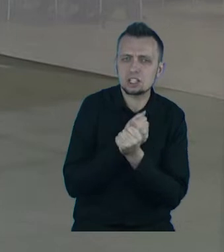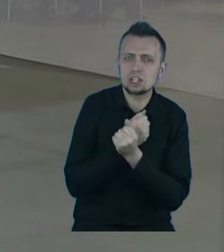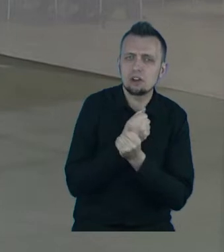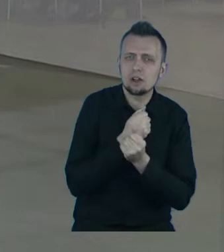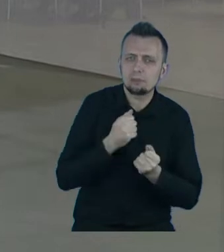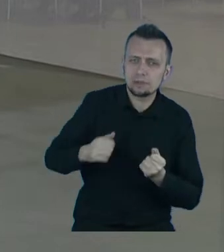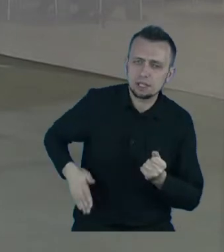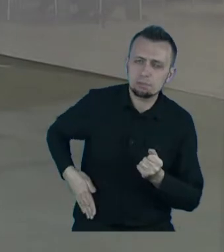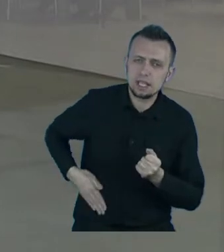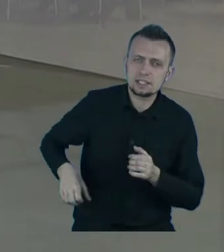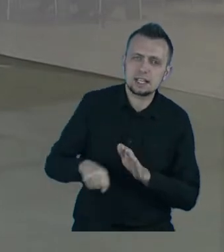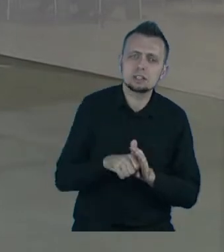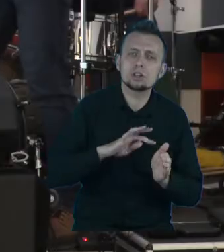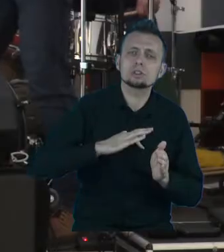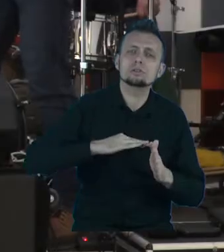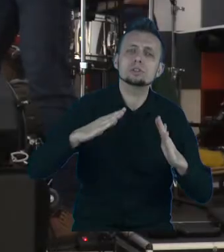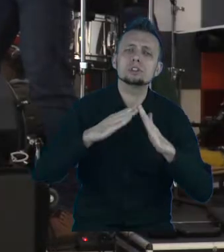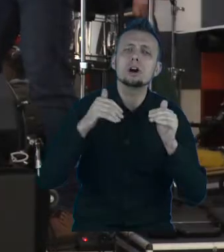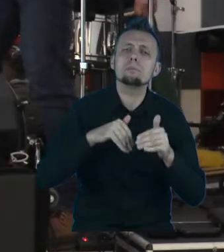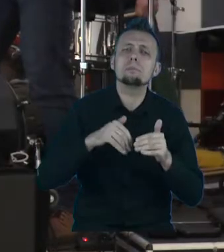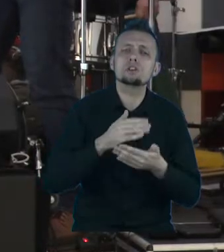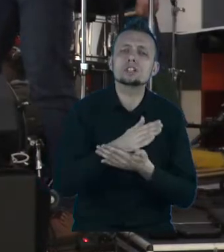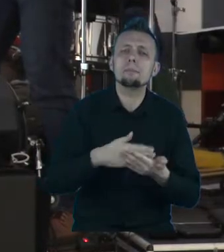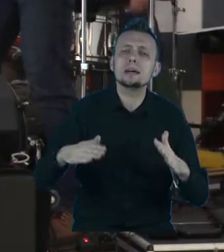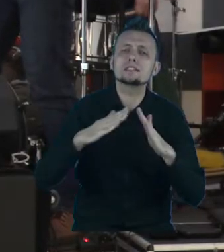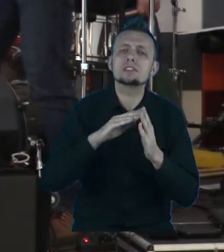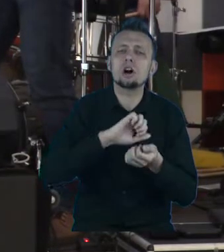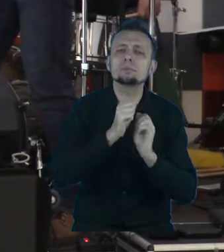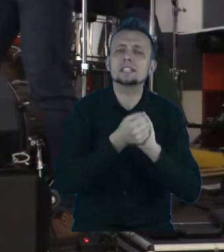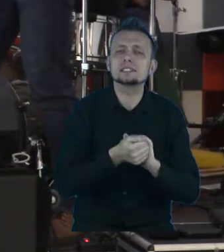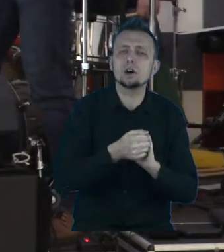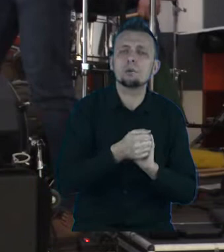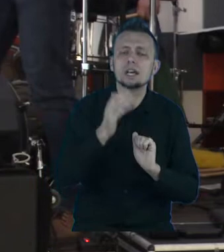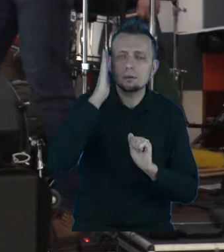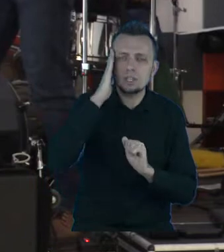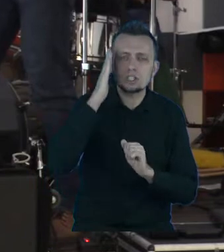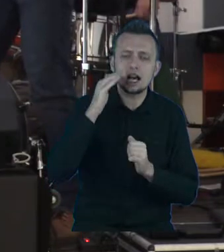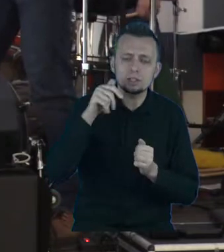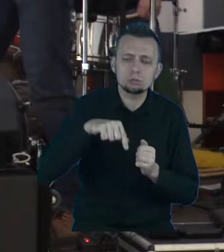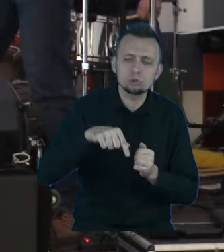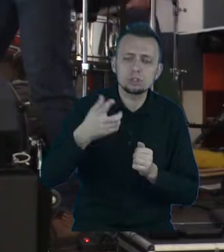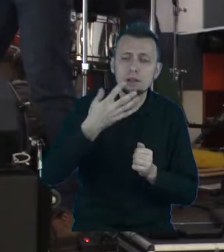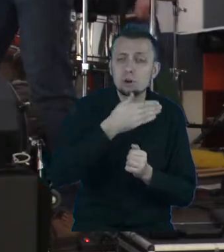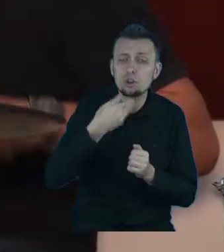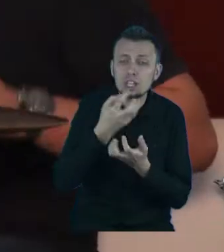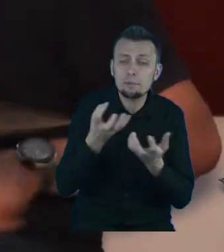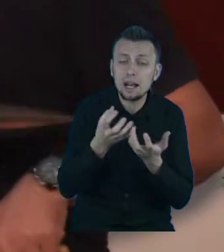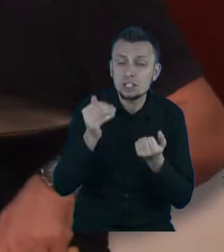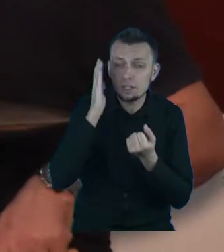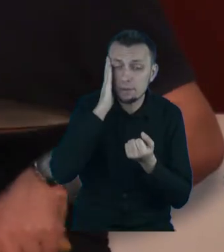edukacyjnym jest to, że pomagamy, że budzimy w sobie empatię i otwieramy szeroko oczy na